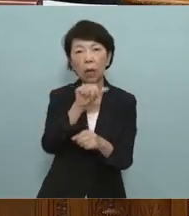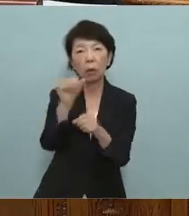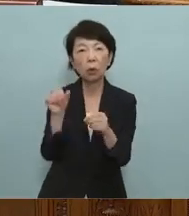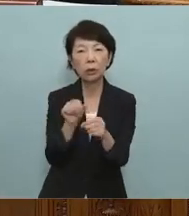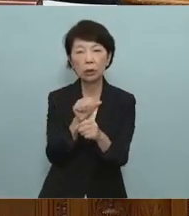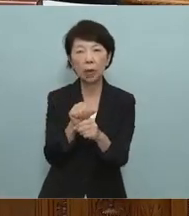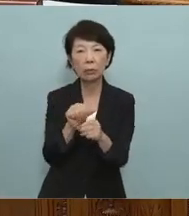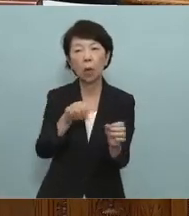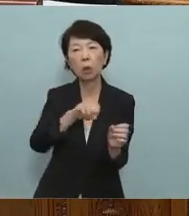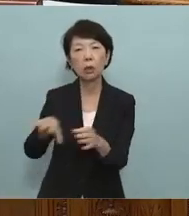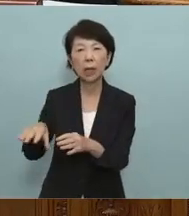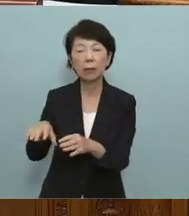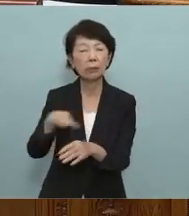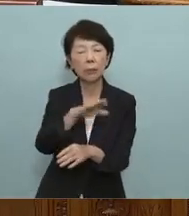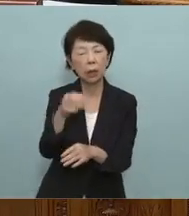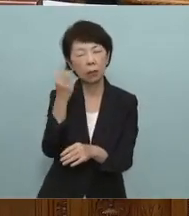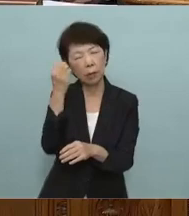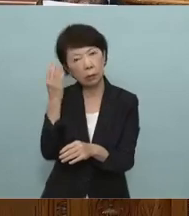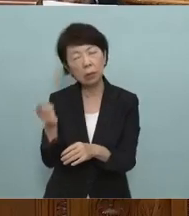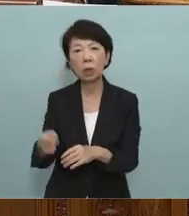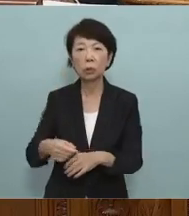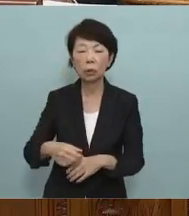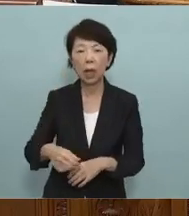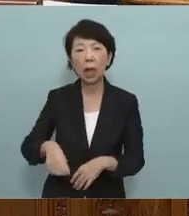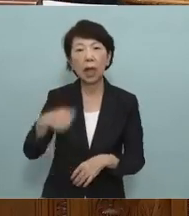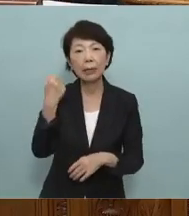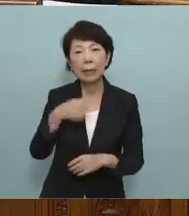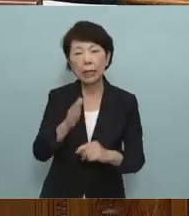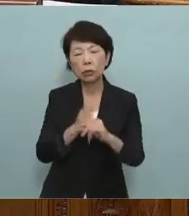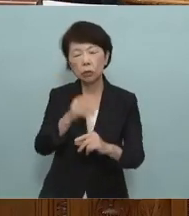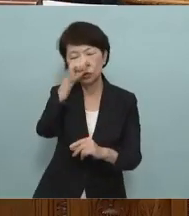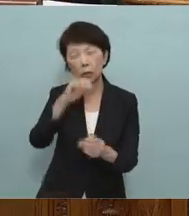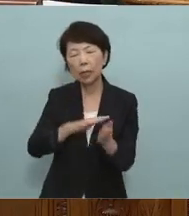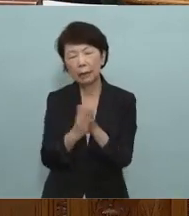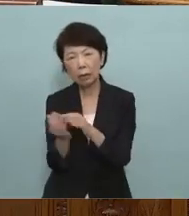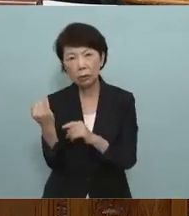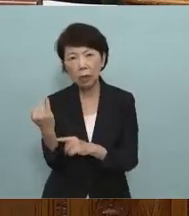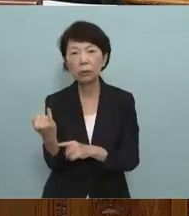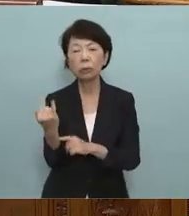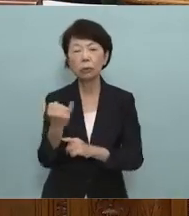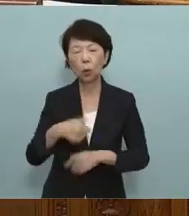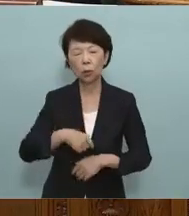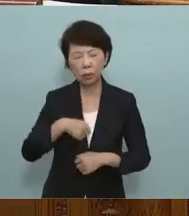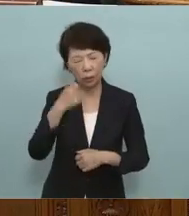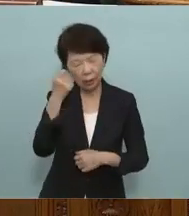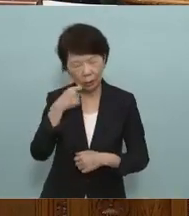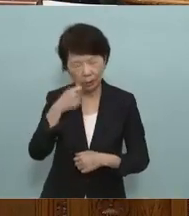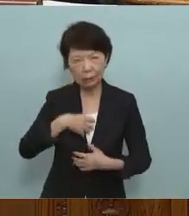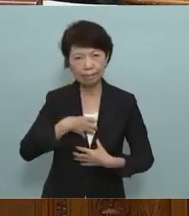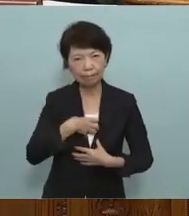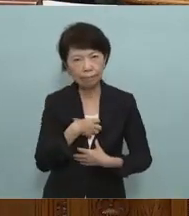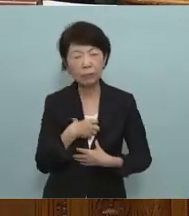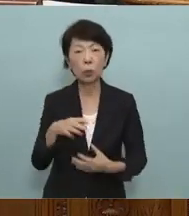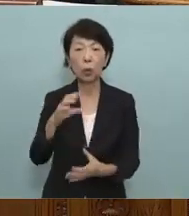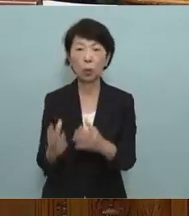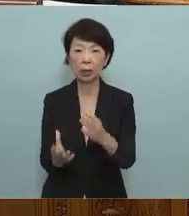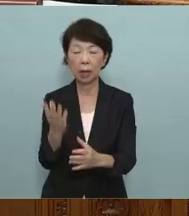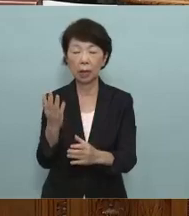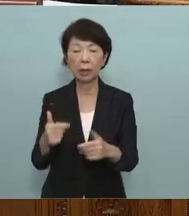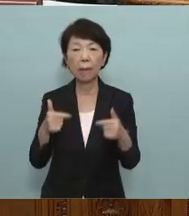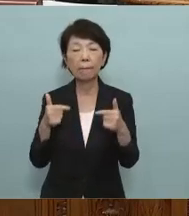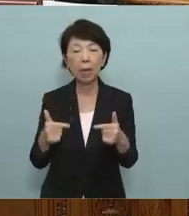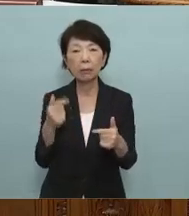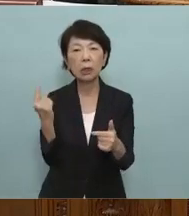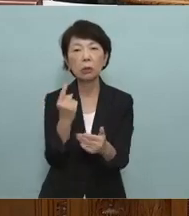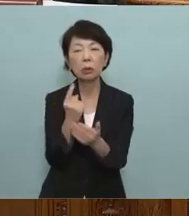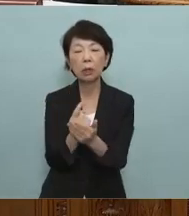時間も置き去りにされ、熱中症で亡くなるという、あまりにも痛ましい事件が起こりました。バスに1人